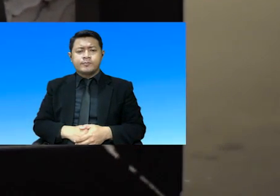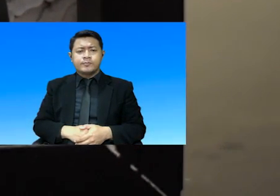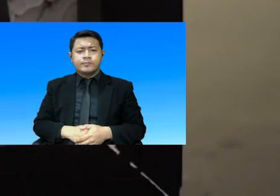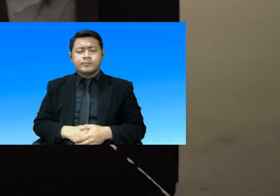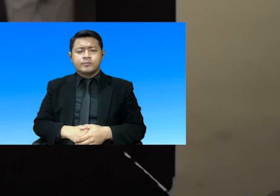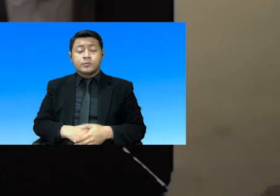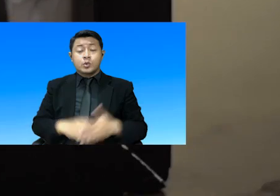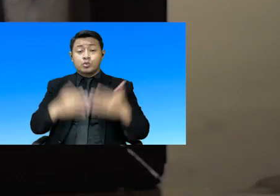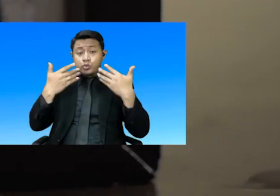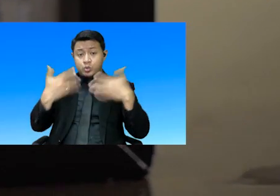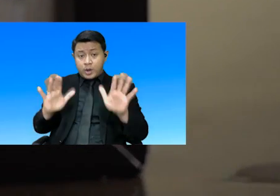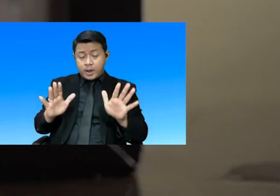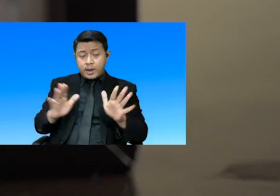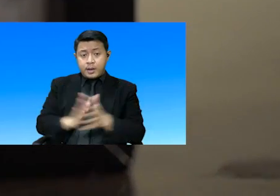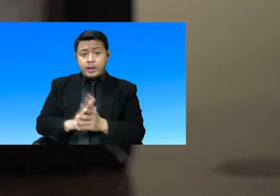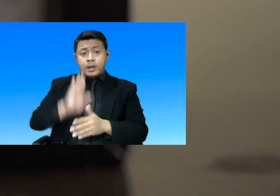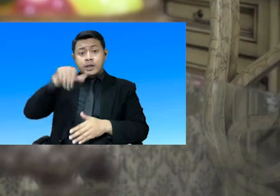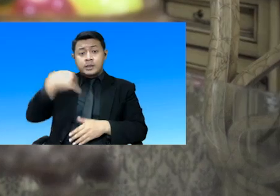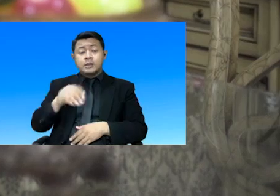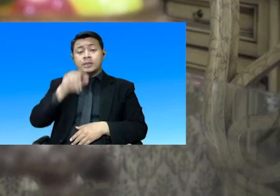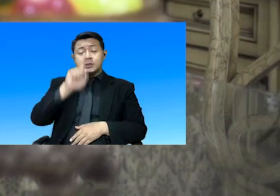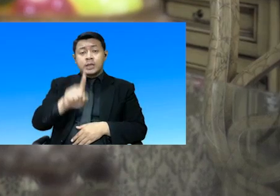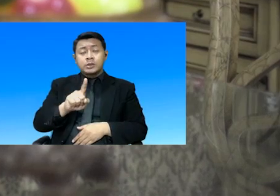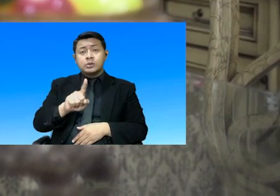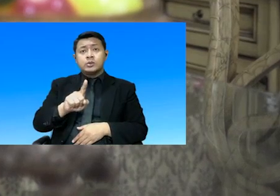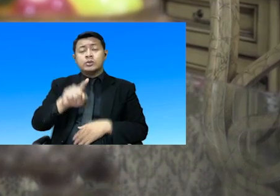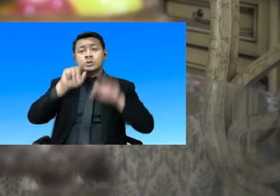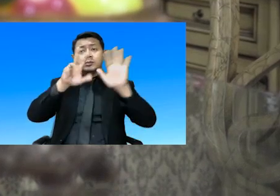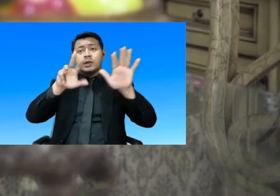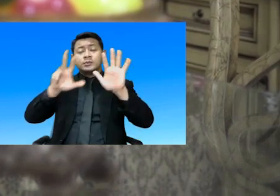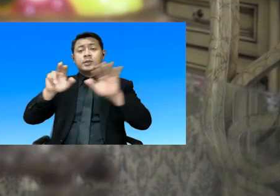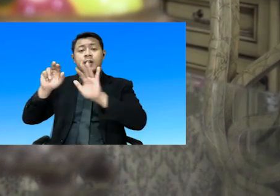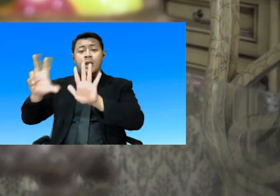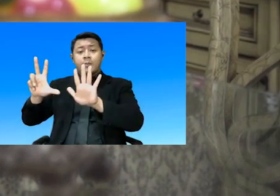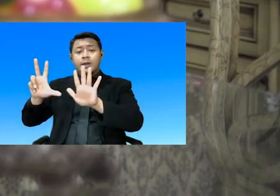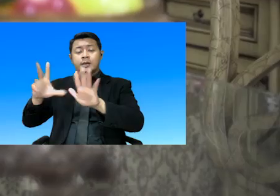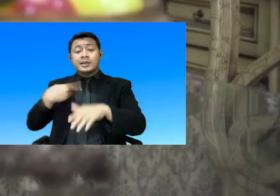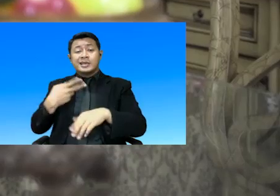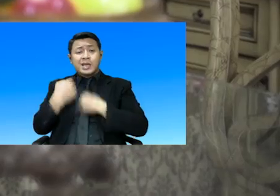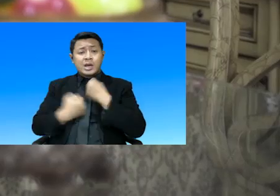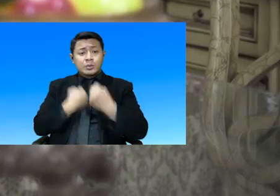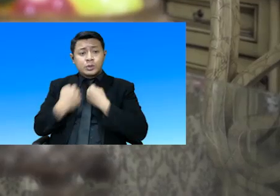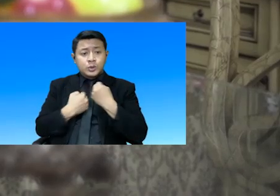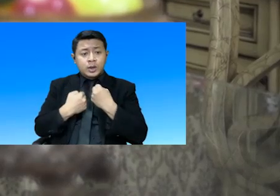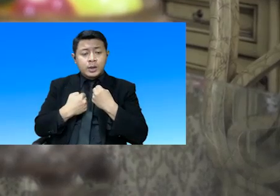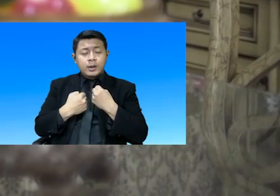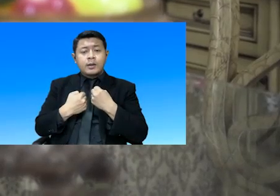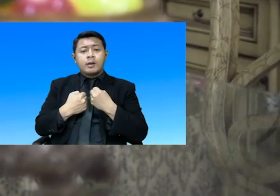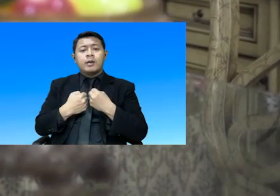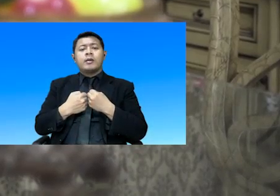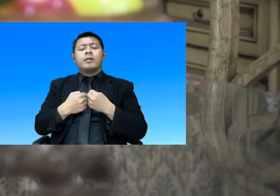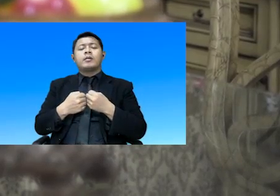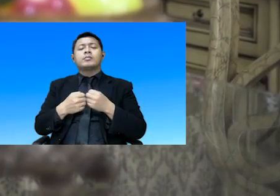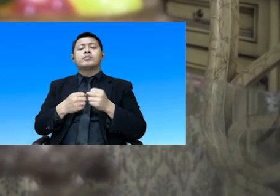Setelah itu, tahun 98, kita berjuang menghadapi krisis